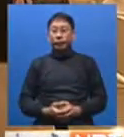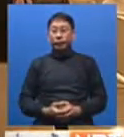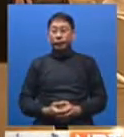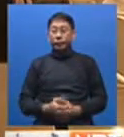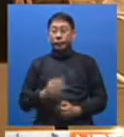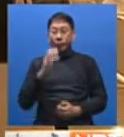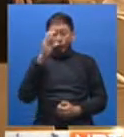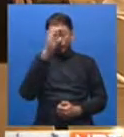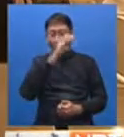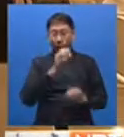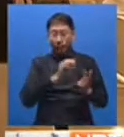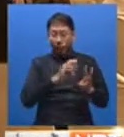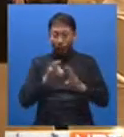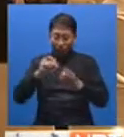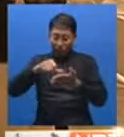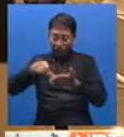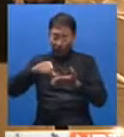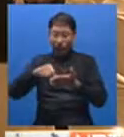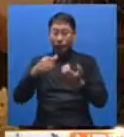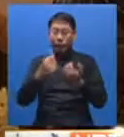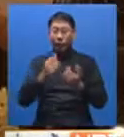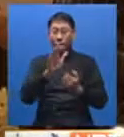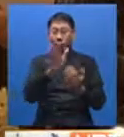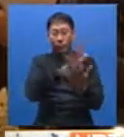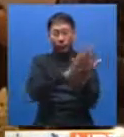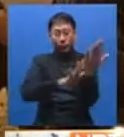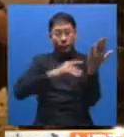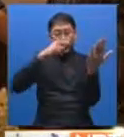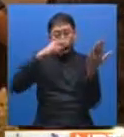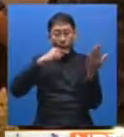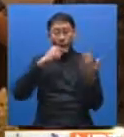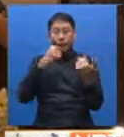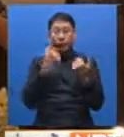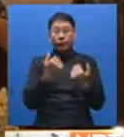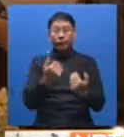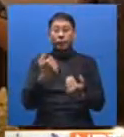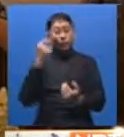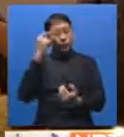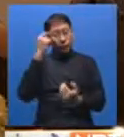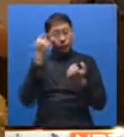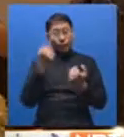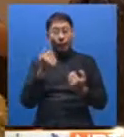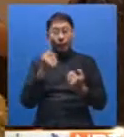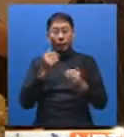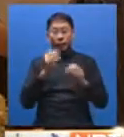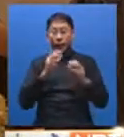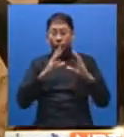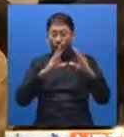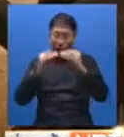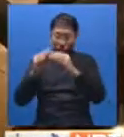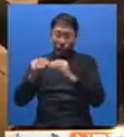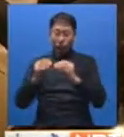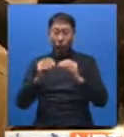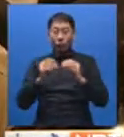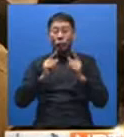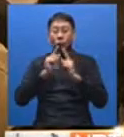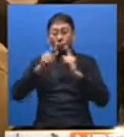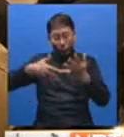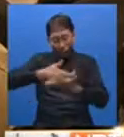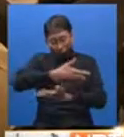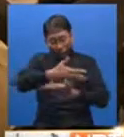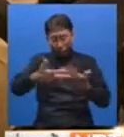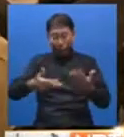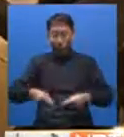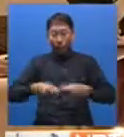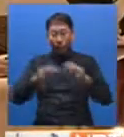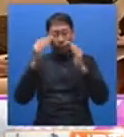ทางออกประเทศไทยผ่านเวทีสภาปฏิรูปแห่งชาติหรือสปช.ยังคงเป็นเวทีของการหาทางออกที่ทุกฝ่ายต่าง